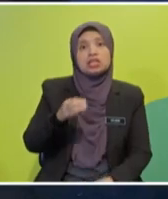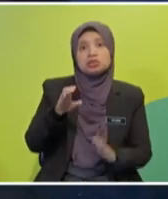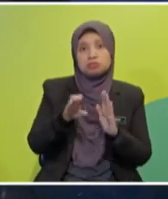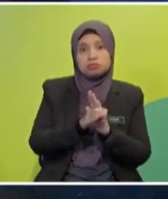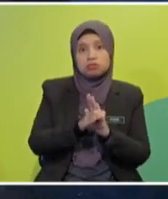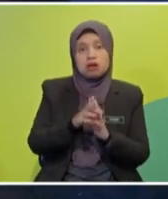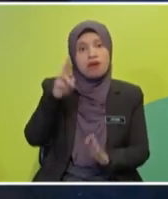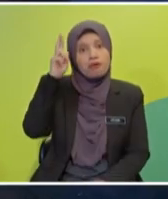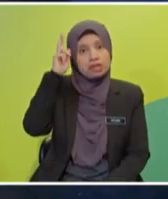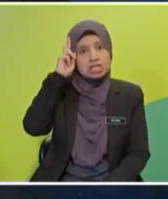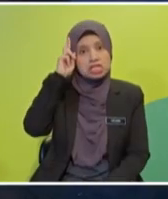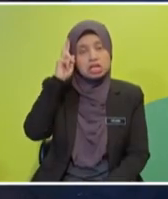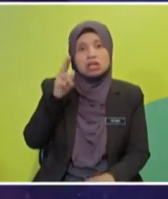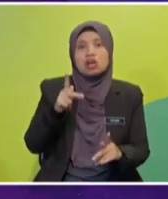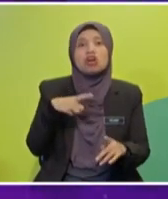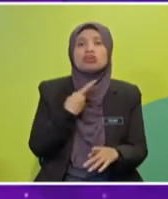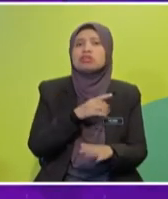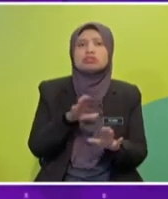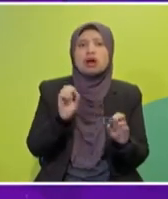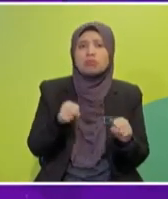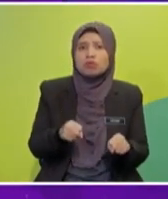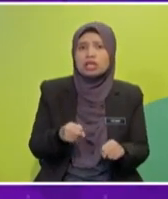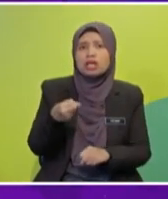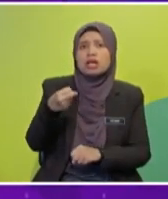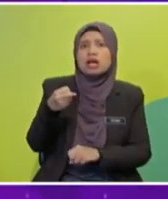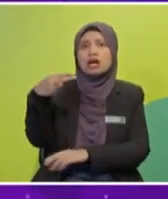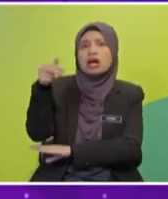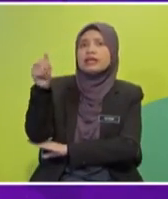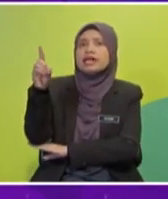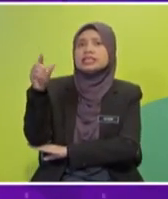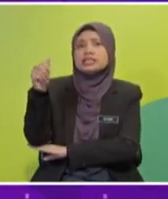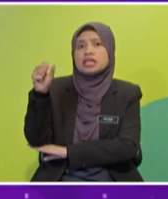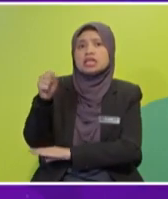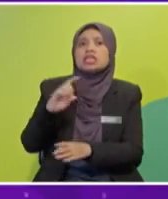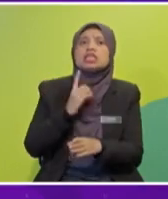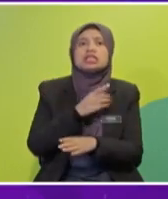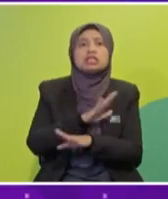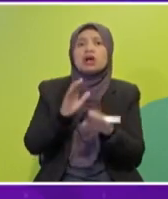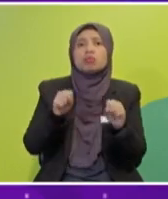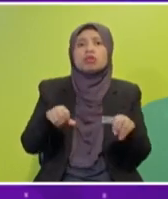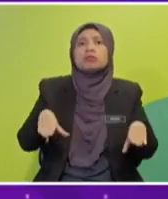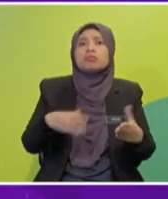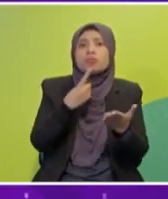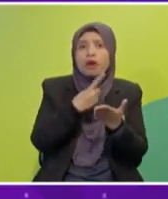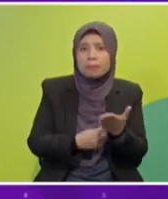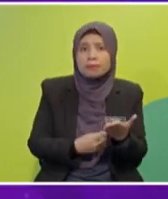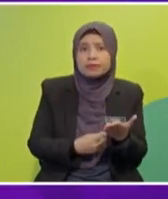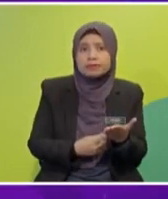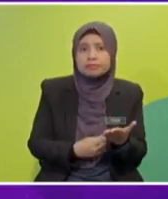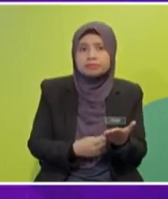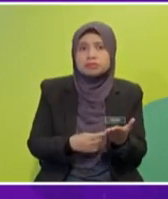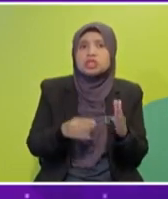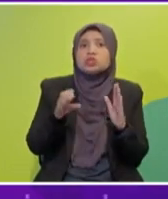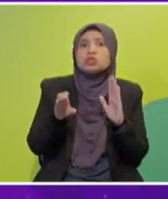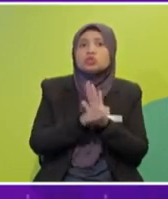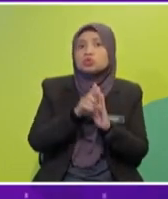tak boleh buat apa kalau kita berhadas? Solat. Tak boleh melakukan perkara apa? Bagi satu contoh. Satu